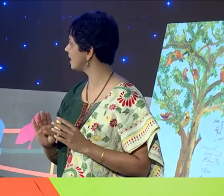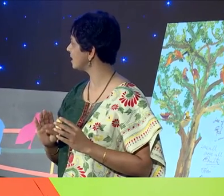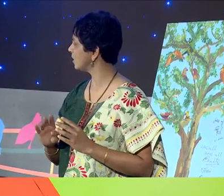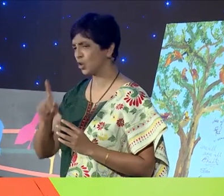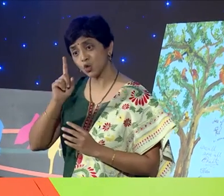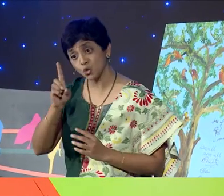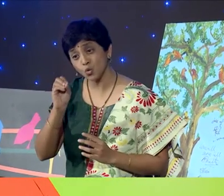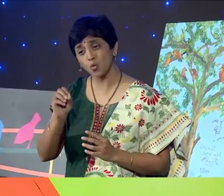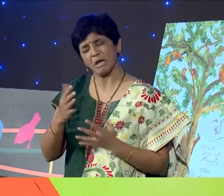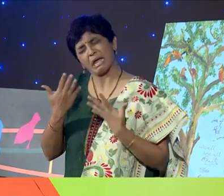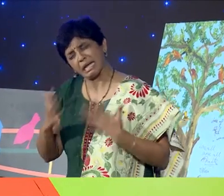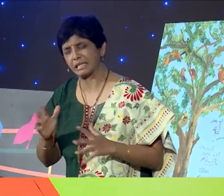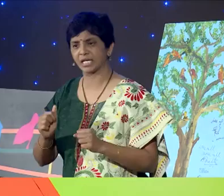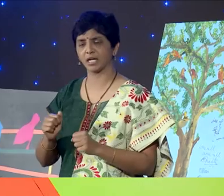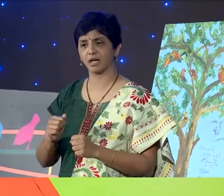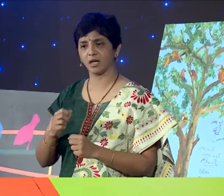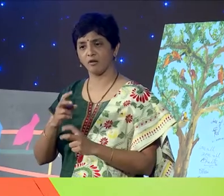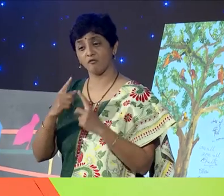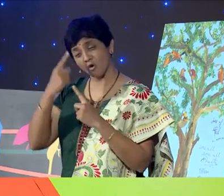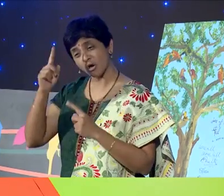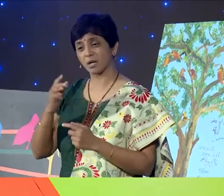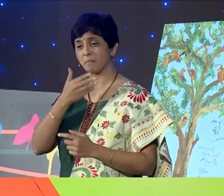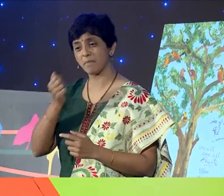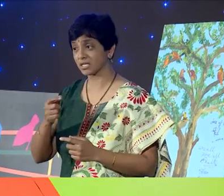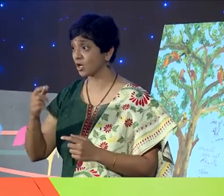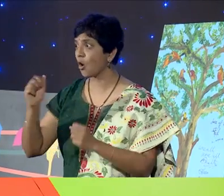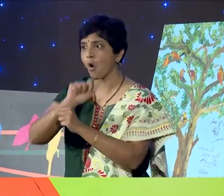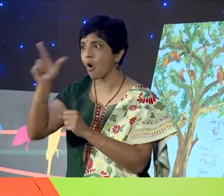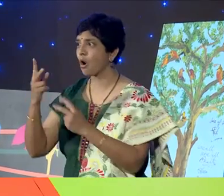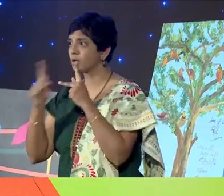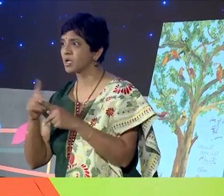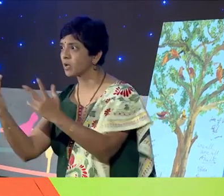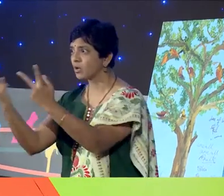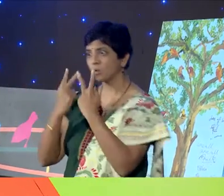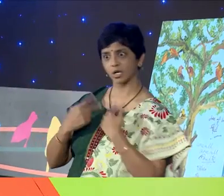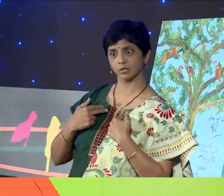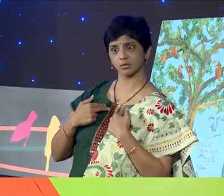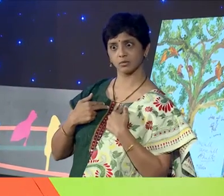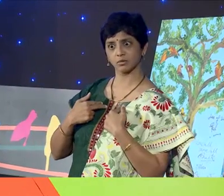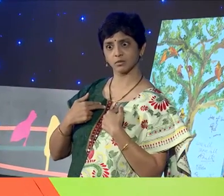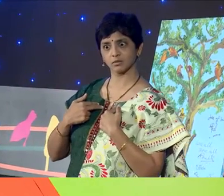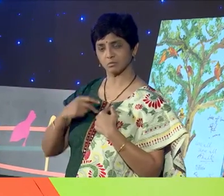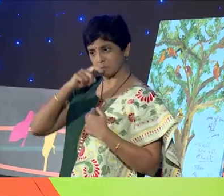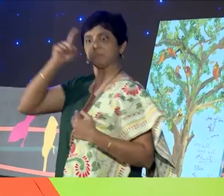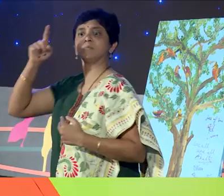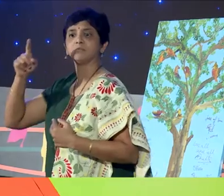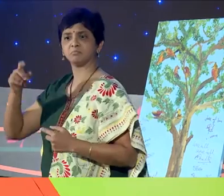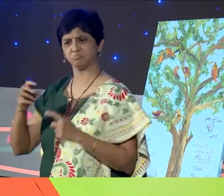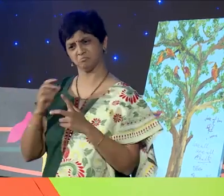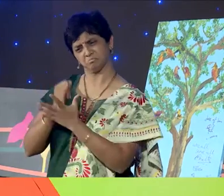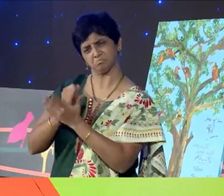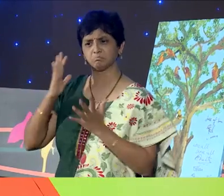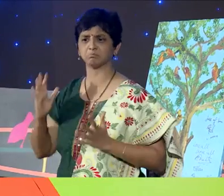ऐसा जरूर कुछ करने की कोशिश करो कि दुनिया आपकी ओर देखना शुरू करे। और बस उसका सपोर्ट